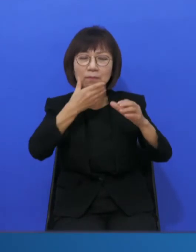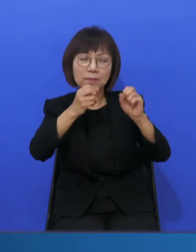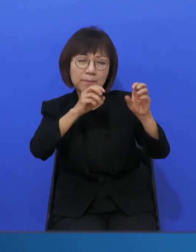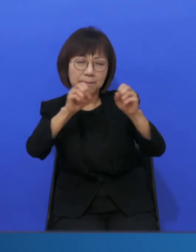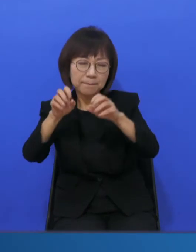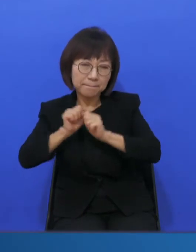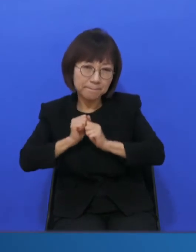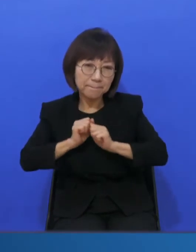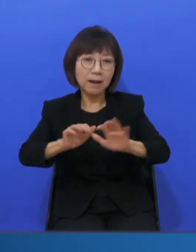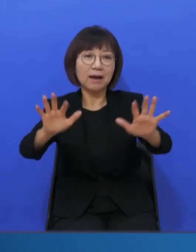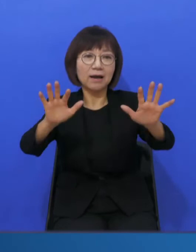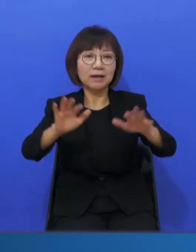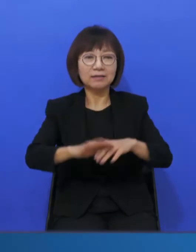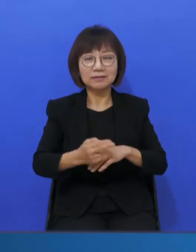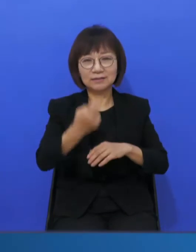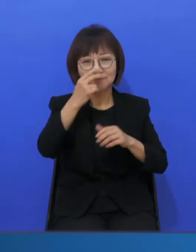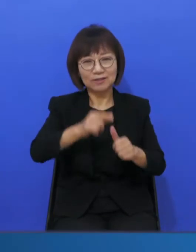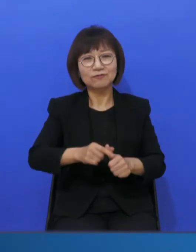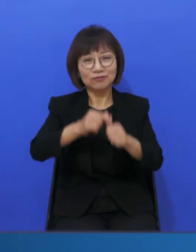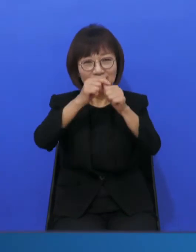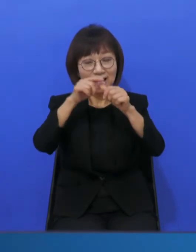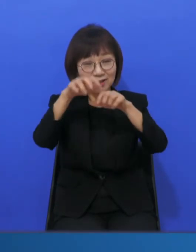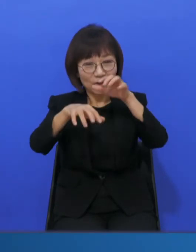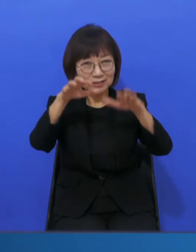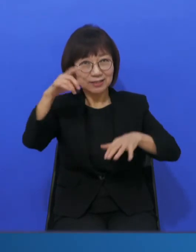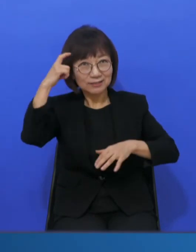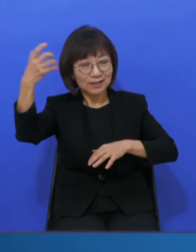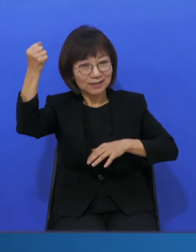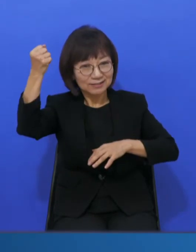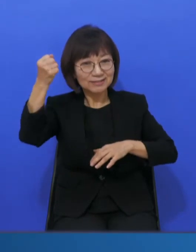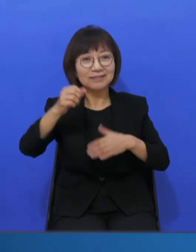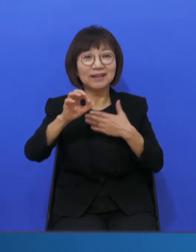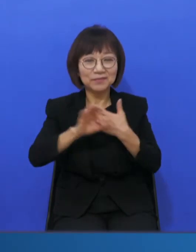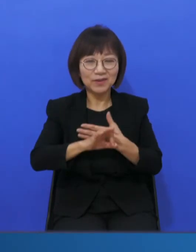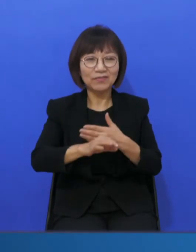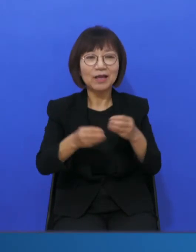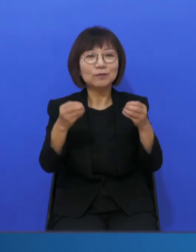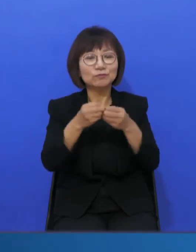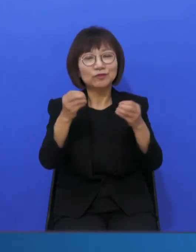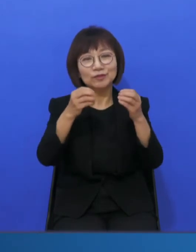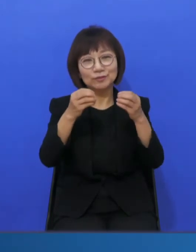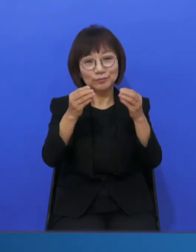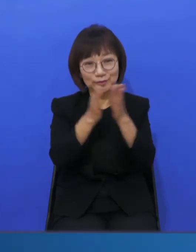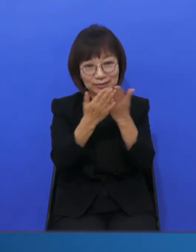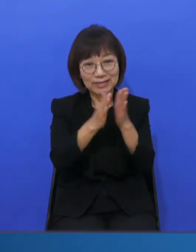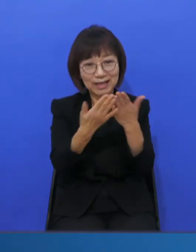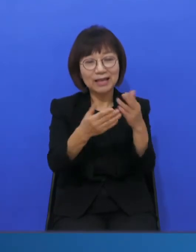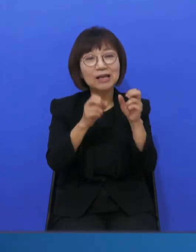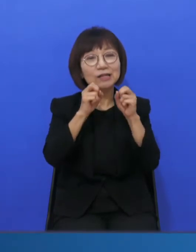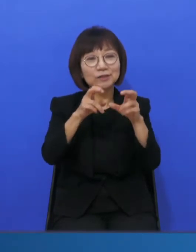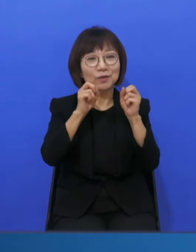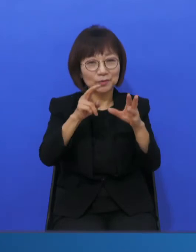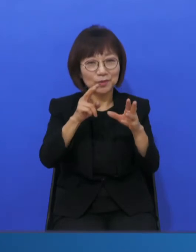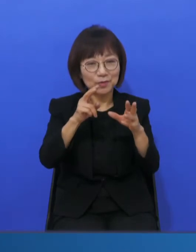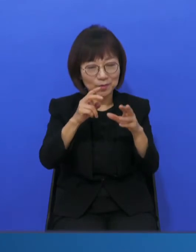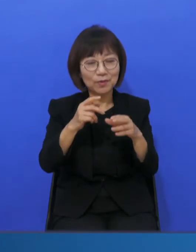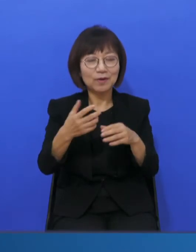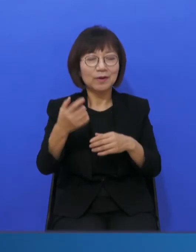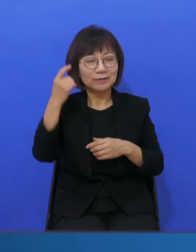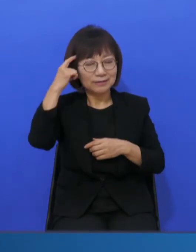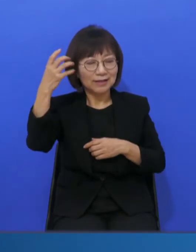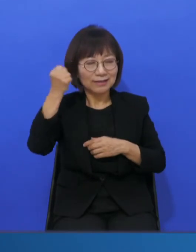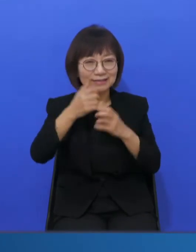운동이 시작되어 생명이 살아나는 현장을 생각한다면 문서 선교를 품은 많은 분들도 함께 기도가 되어질